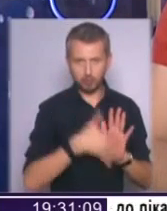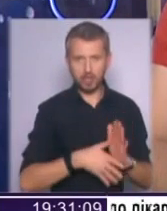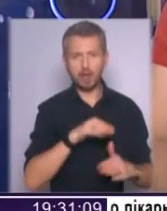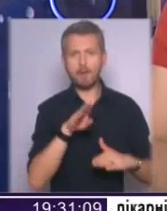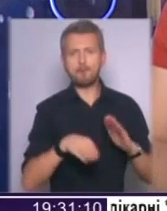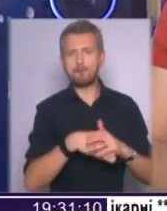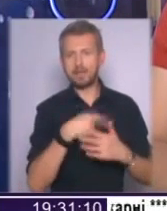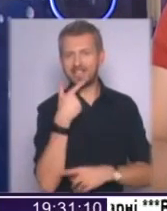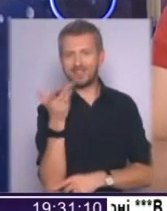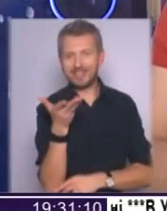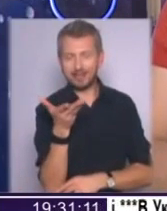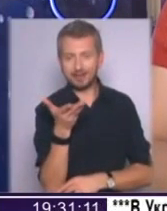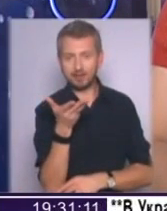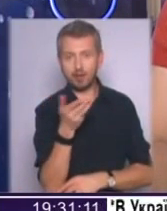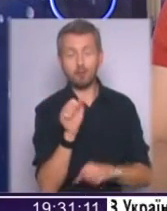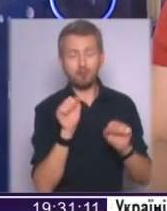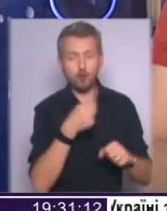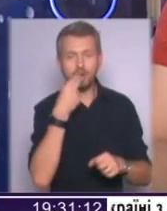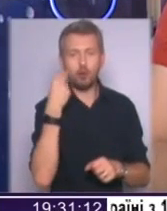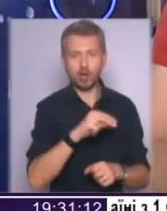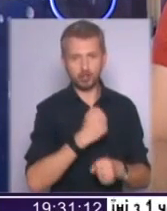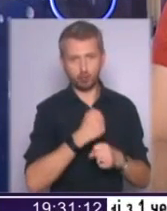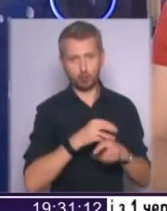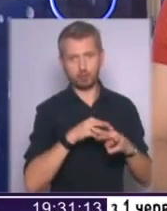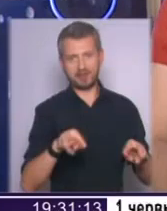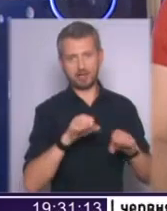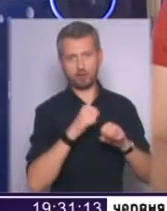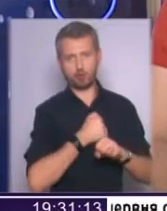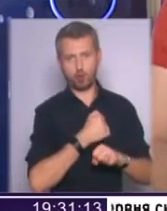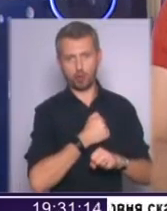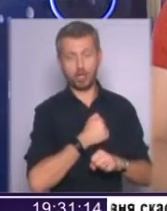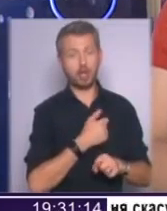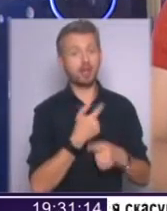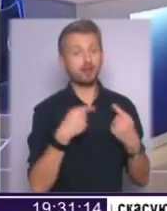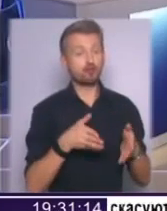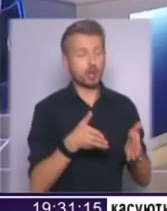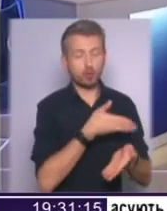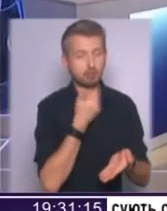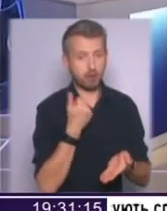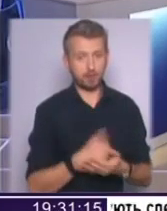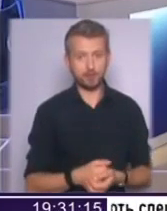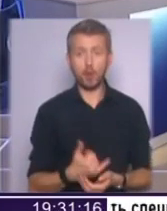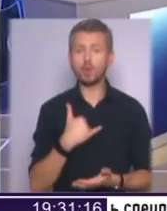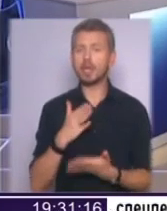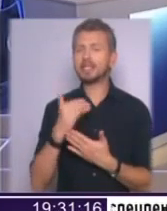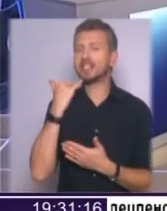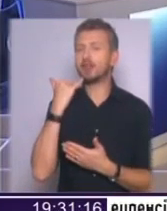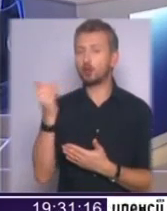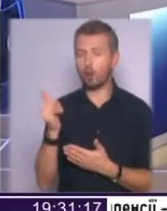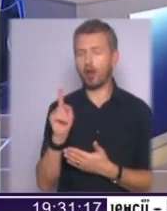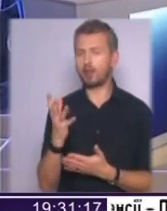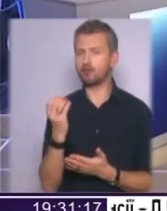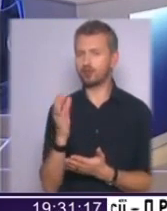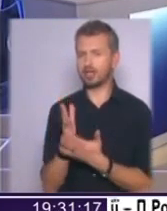підзвітність більша насправді може покращити роботу самого Міністерства оборони. Іншого шляху немає. Ну, у нас є вже дзвінок від глядачів, але є ще маленьке